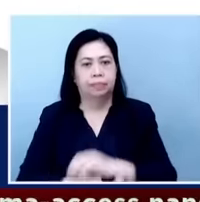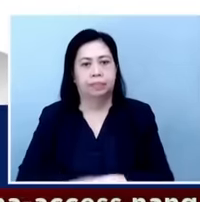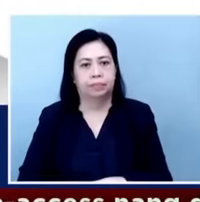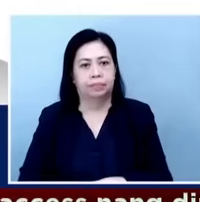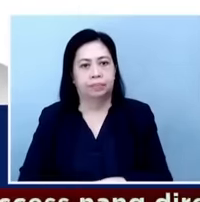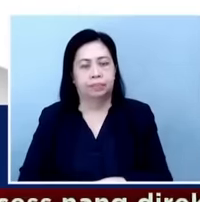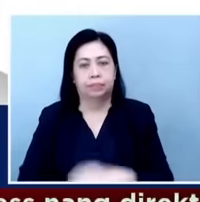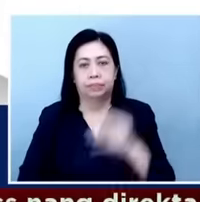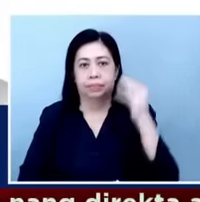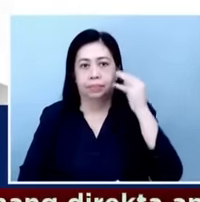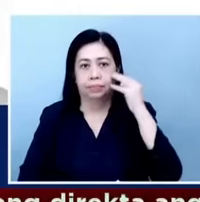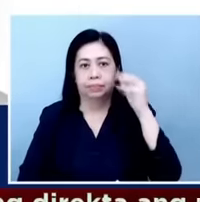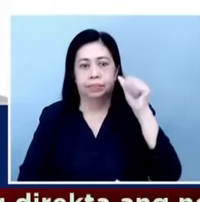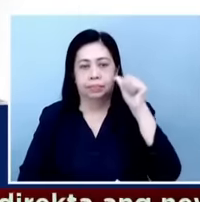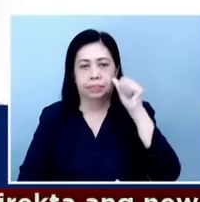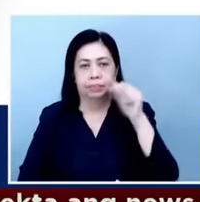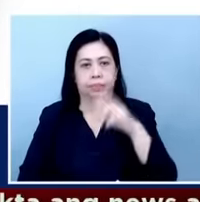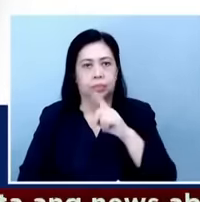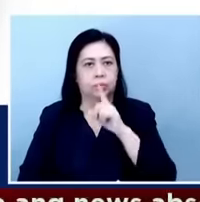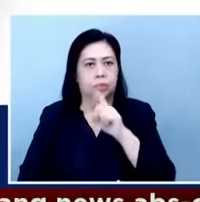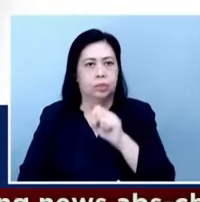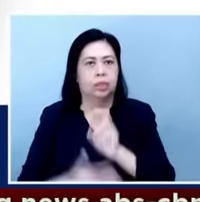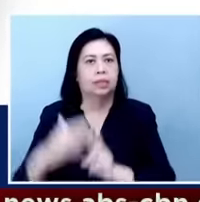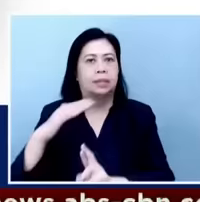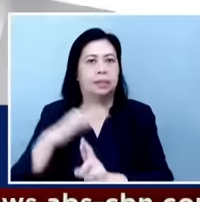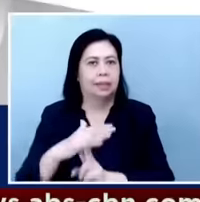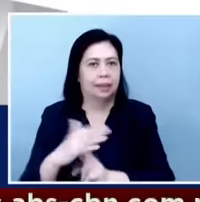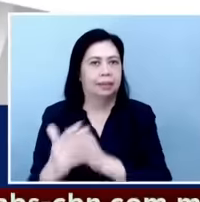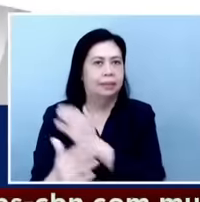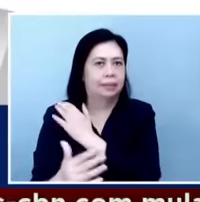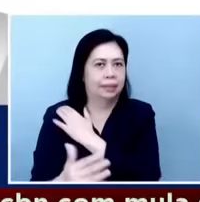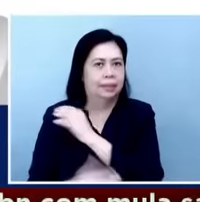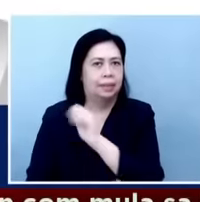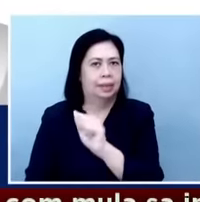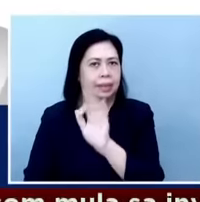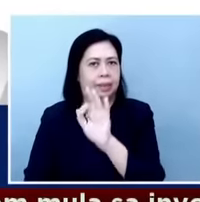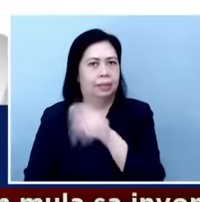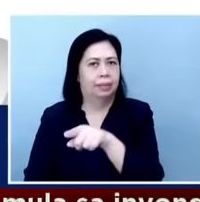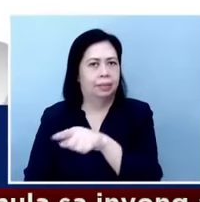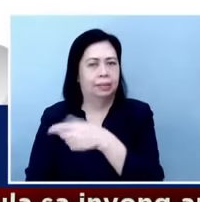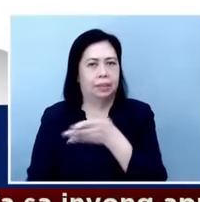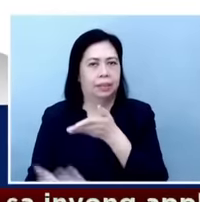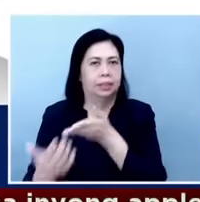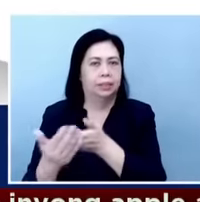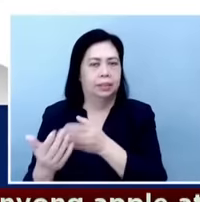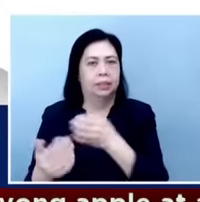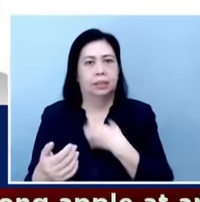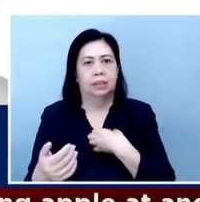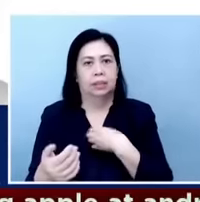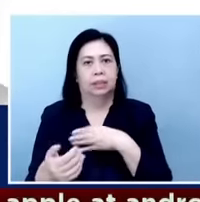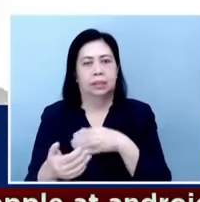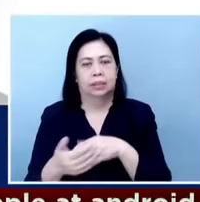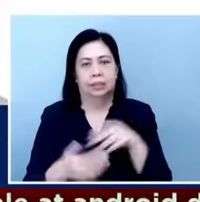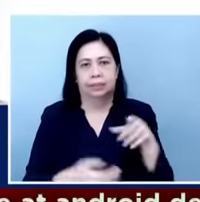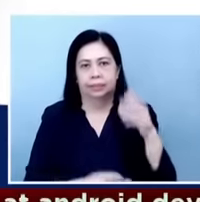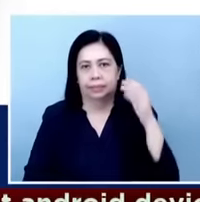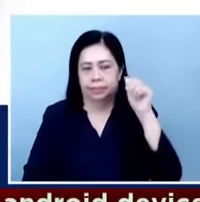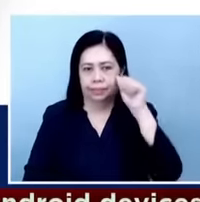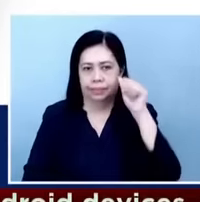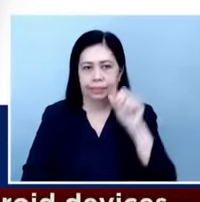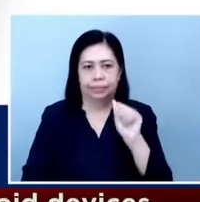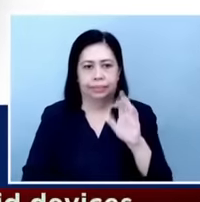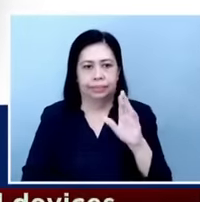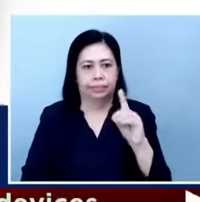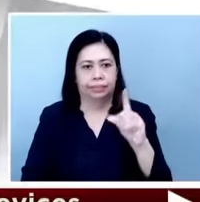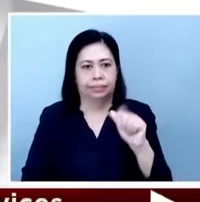Medel Aguilar na isangang retired officer ng AFP ang sinampahan ng reklamo ni Acorda.